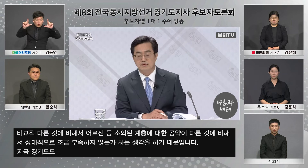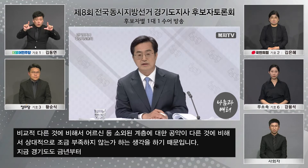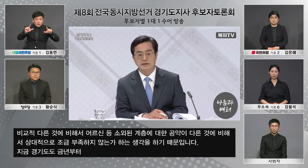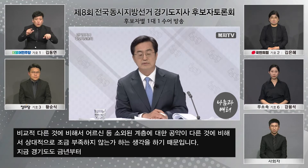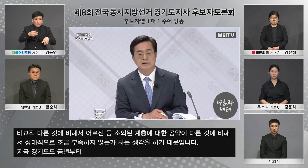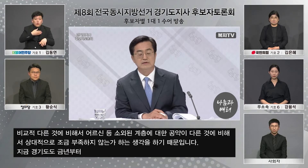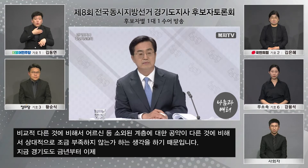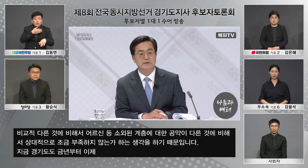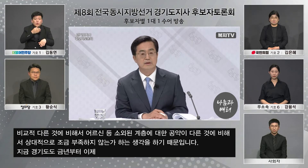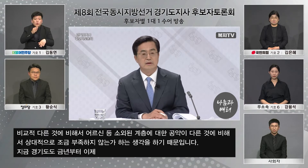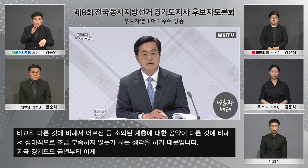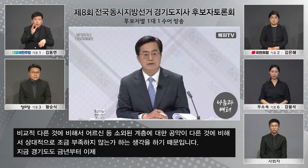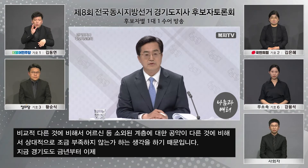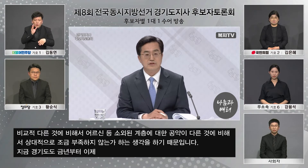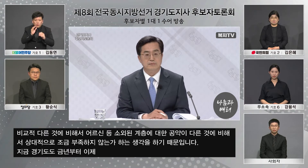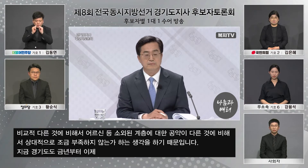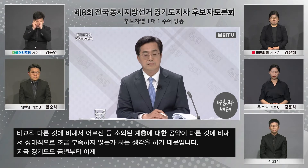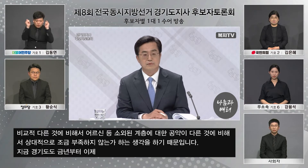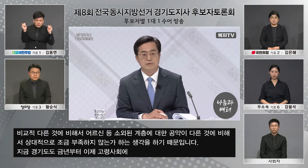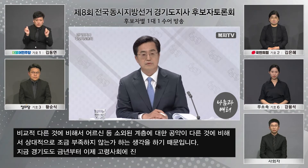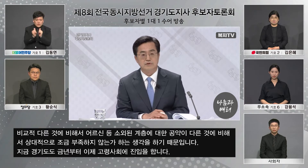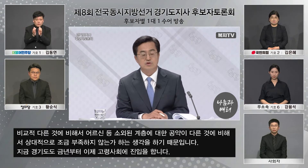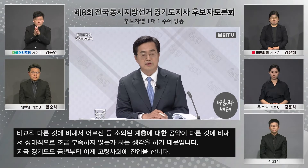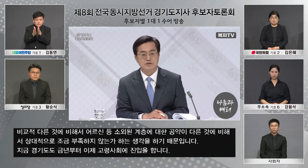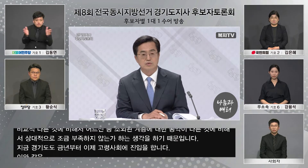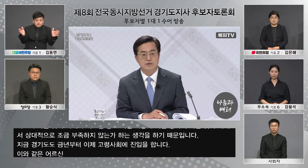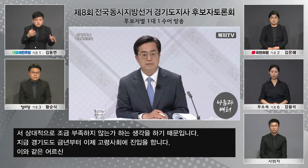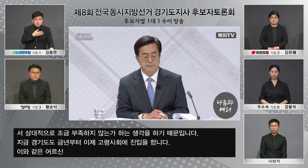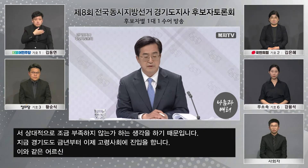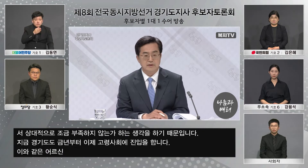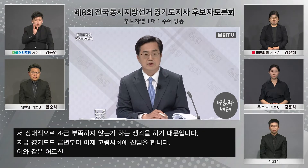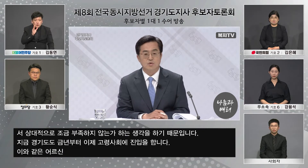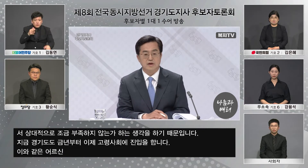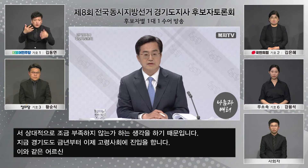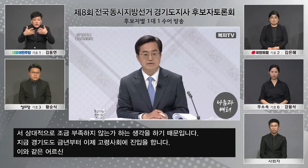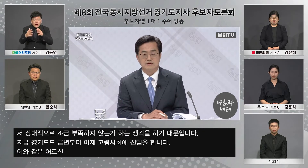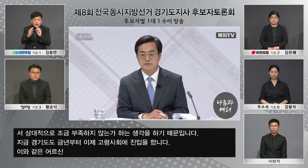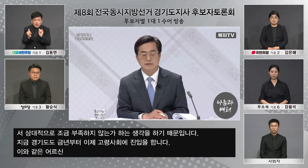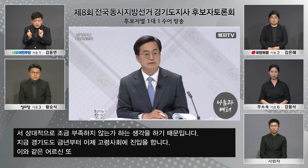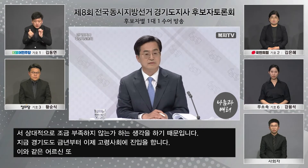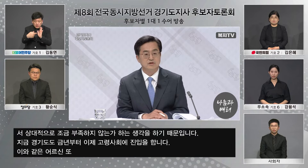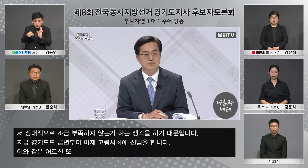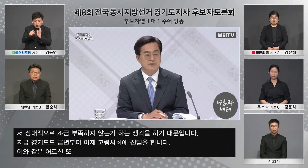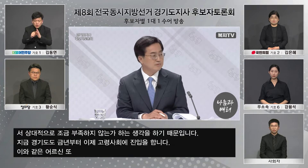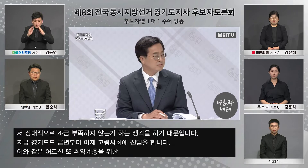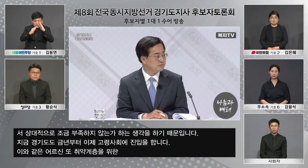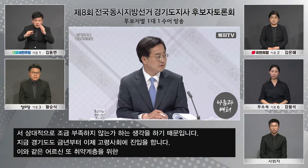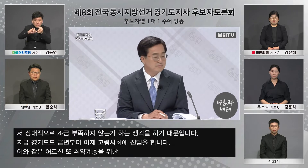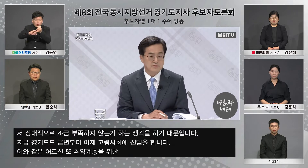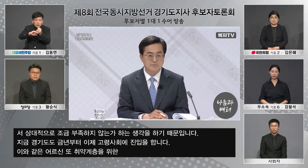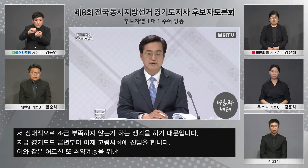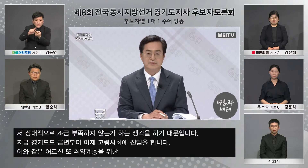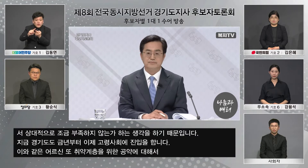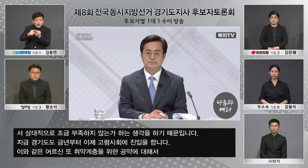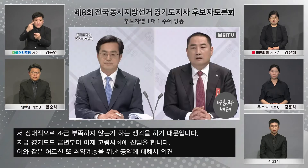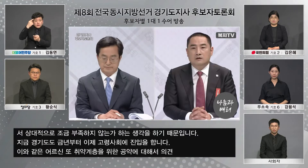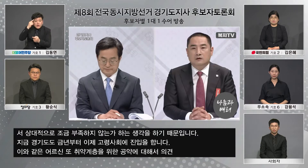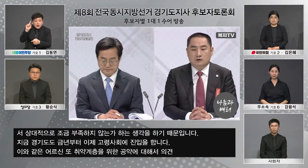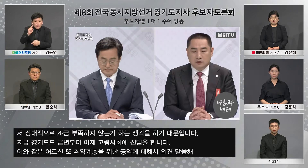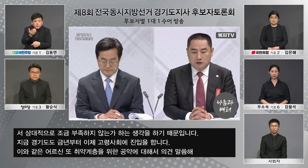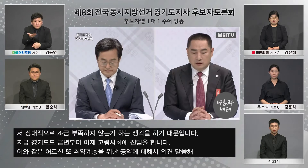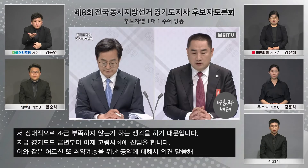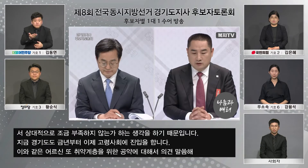진입을 합니다. 이와 같은 어르신 또 이 취약계층을 위한 공약에 대해서 의견 말씀해 주시면 감사하겠습니다.